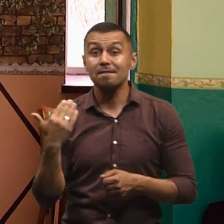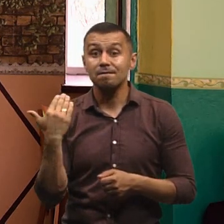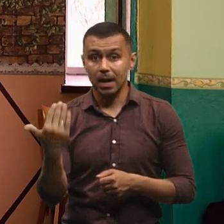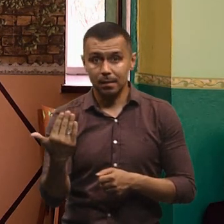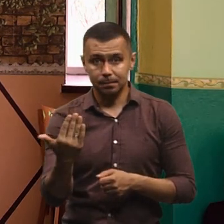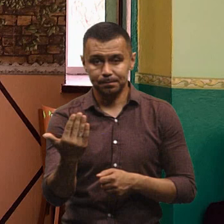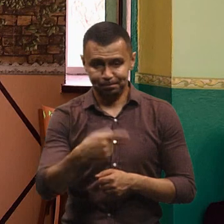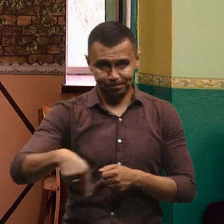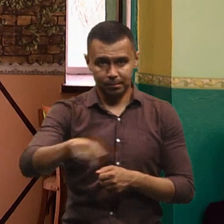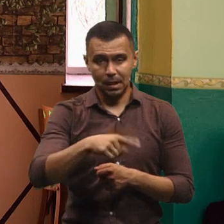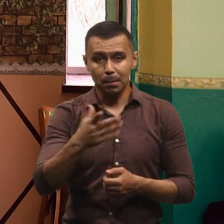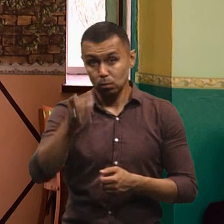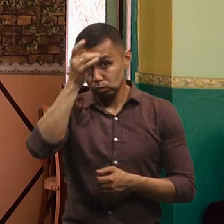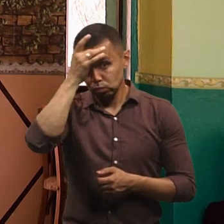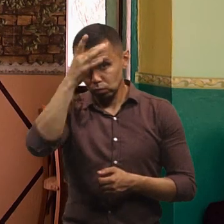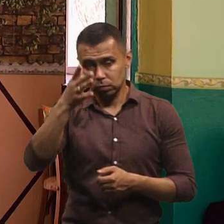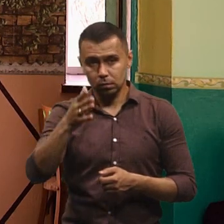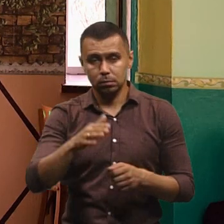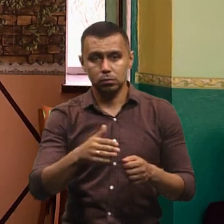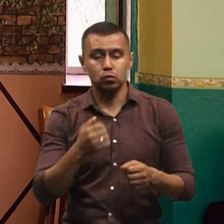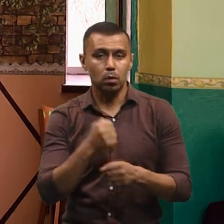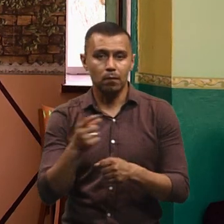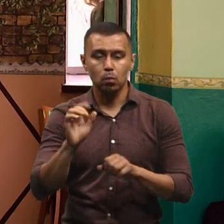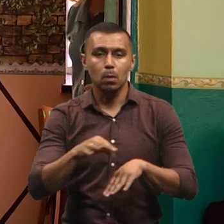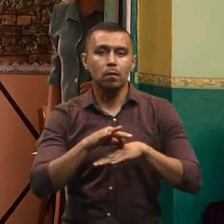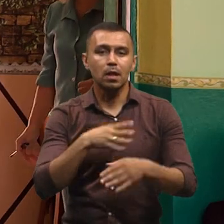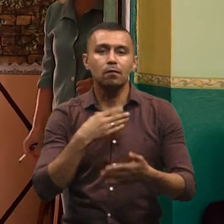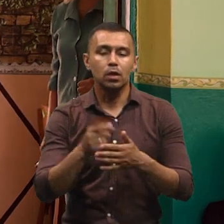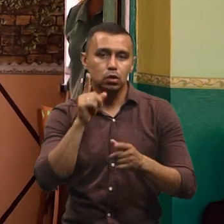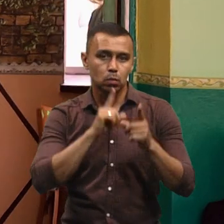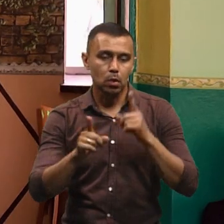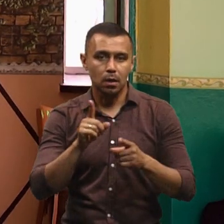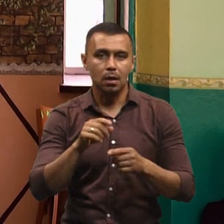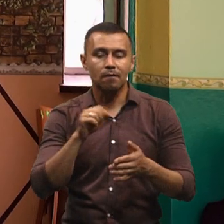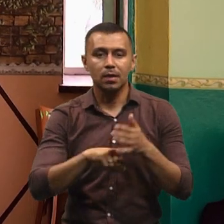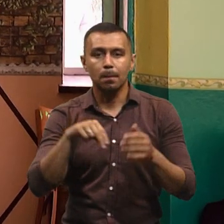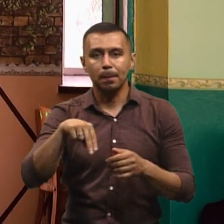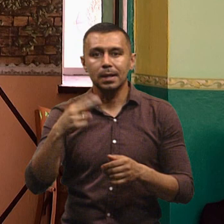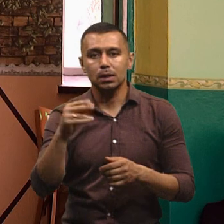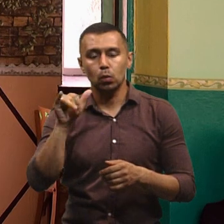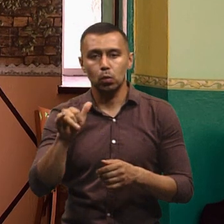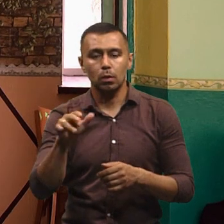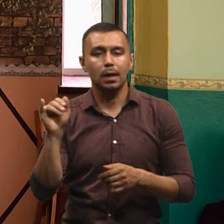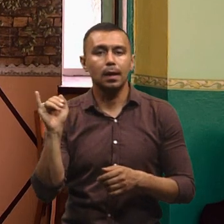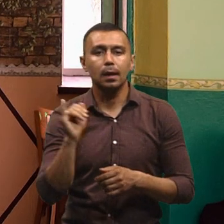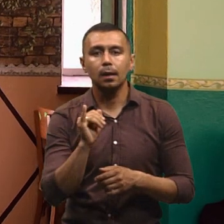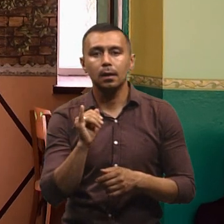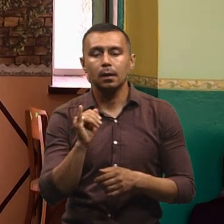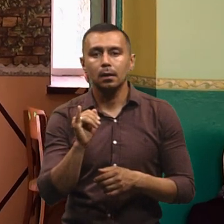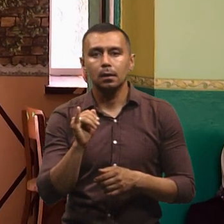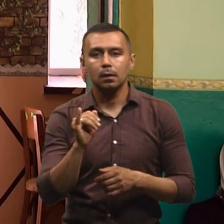Якби мудру поступили ви могли провести своє збори від пцу і і